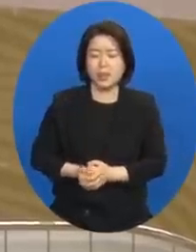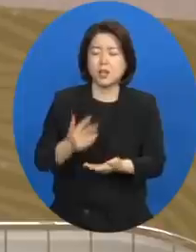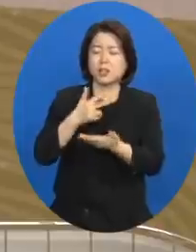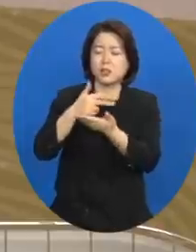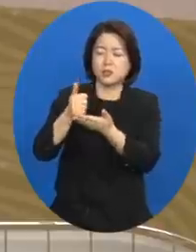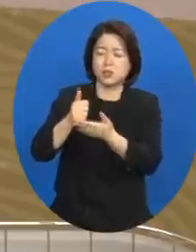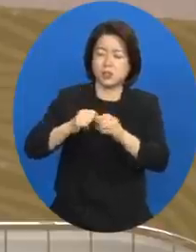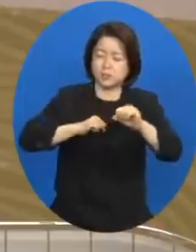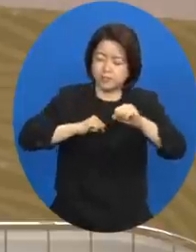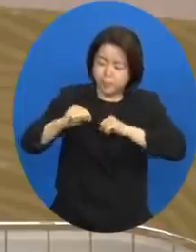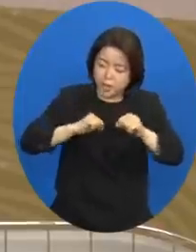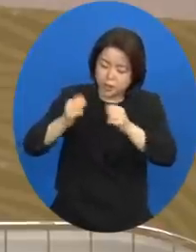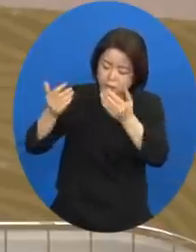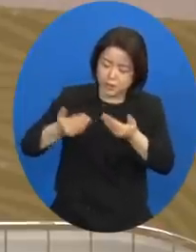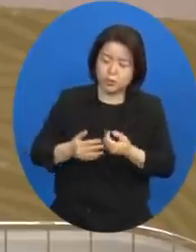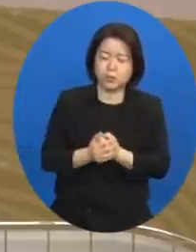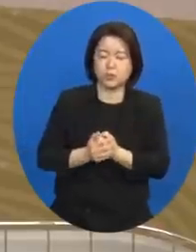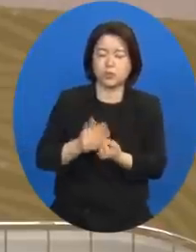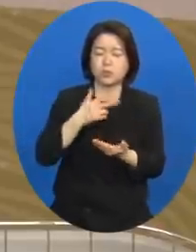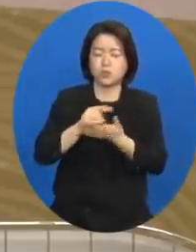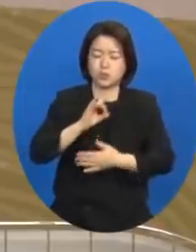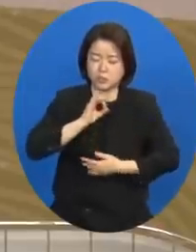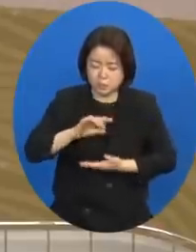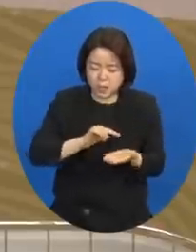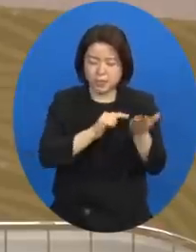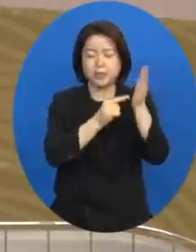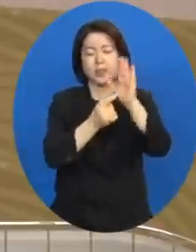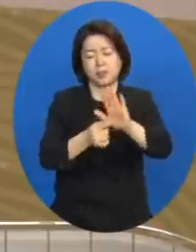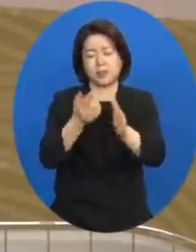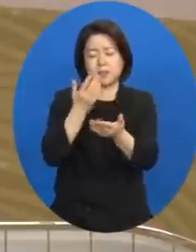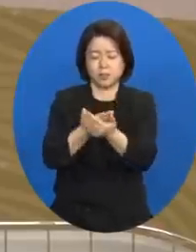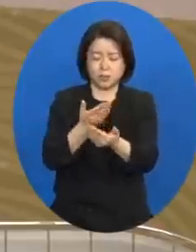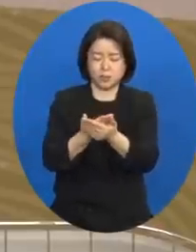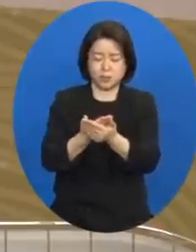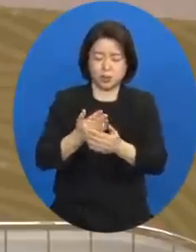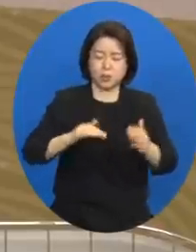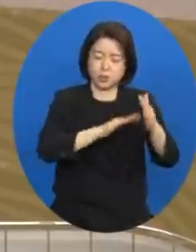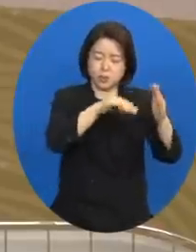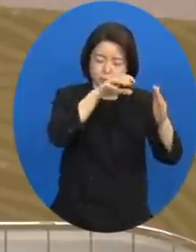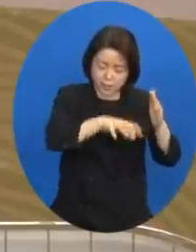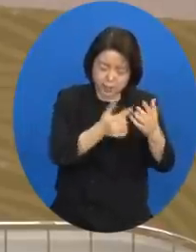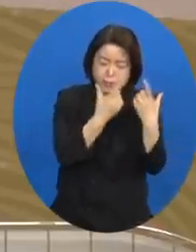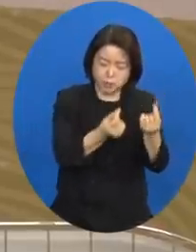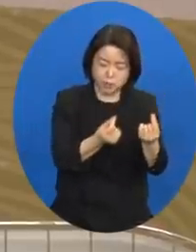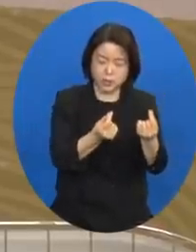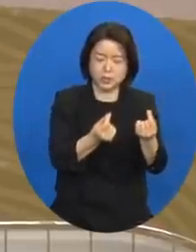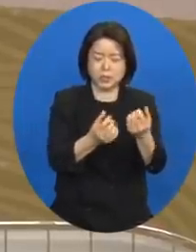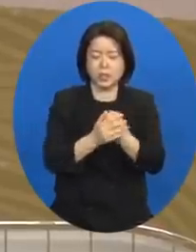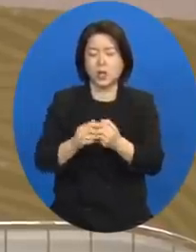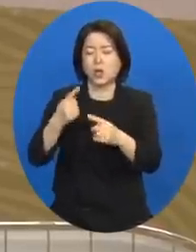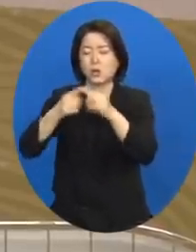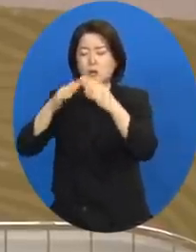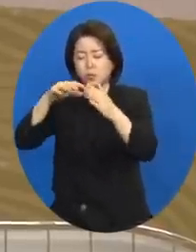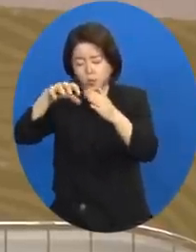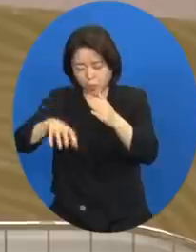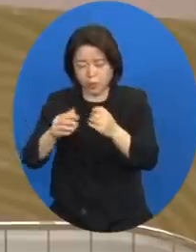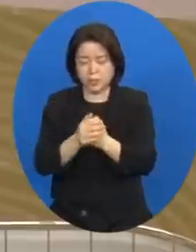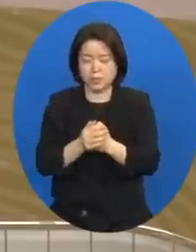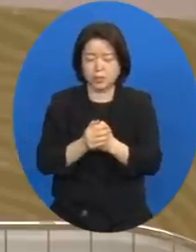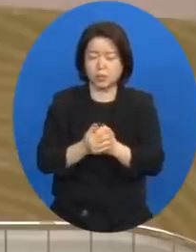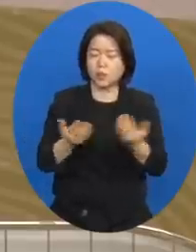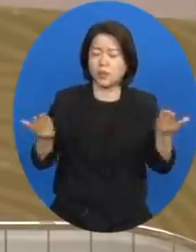주님께서 역사하시고 주님만이 드러나소서. 우리 가정에서 그리하소서. 우리 교회에서,